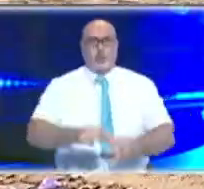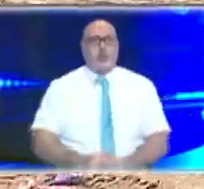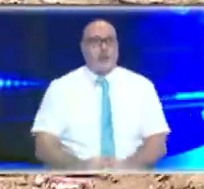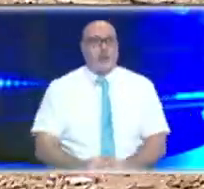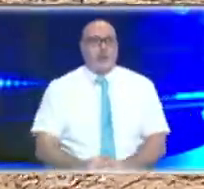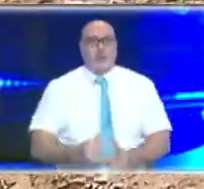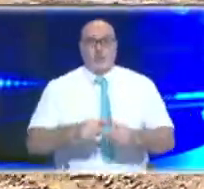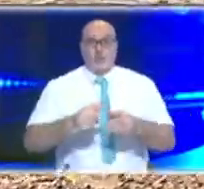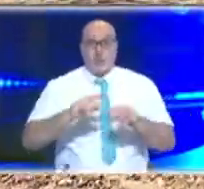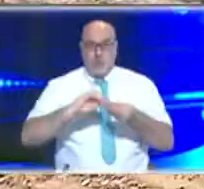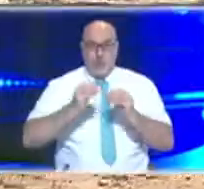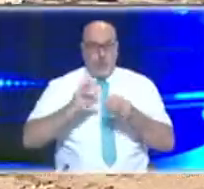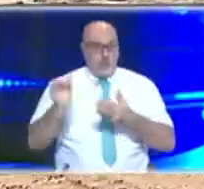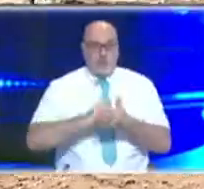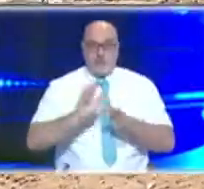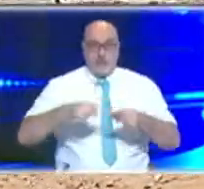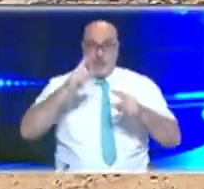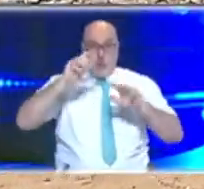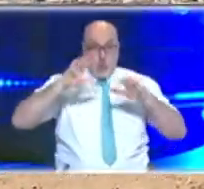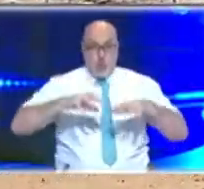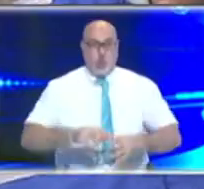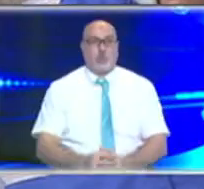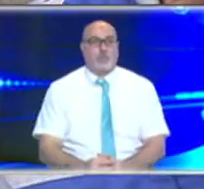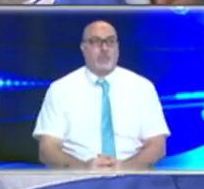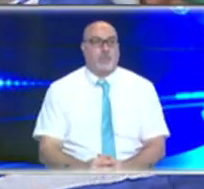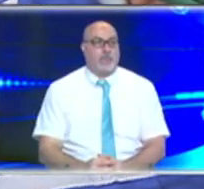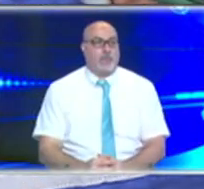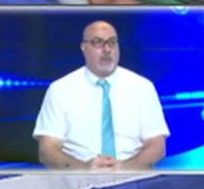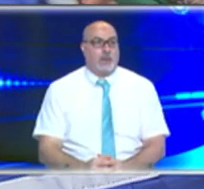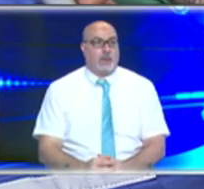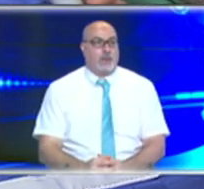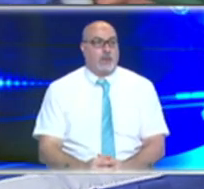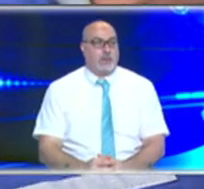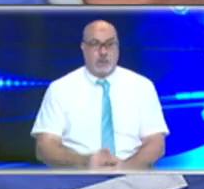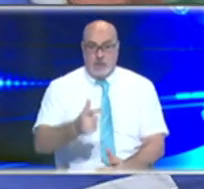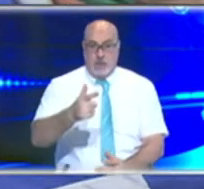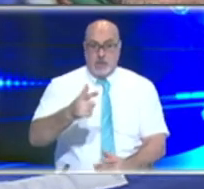وإزالة مخلفات هذه الأمطار. كانوا زوج سيارات لهنا، واحدة